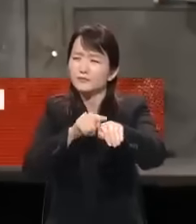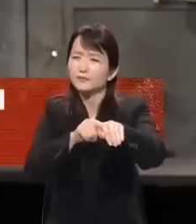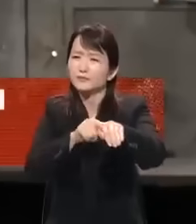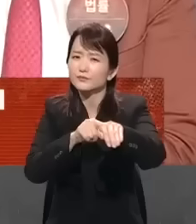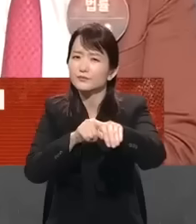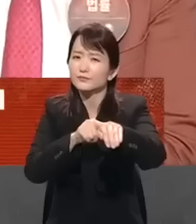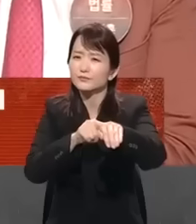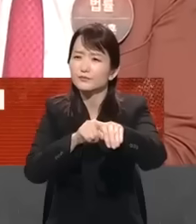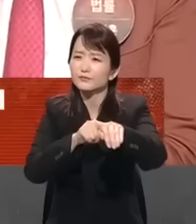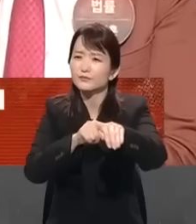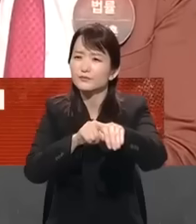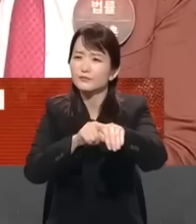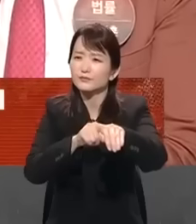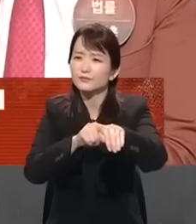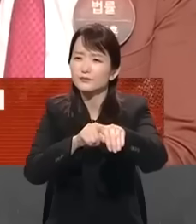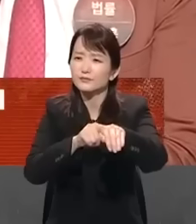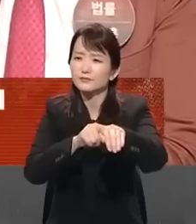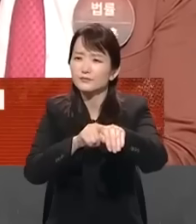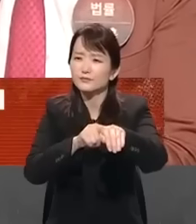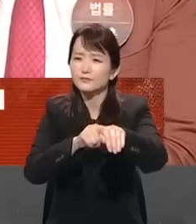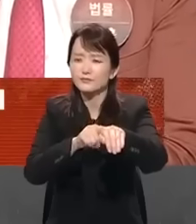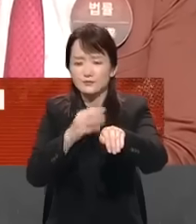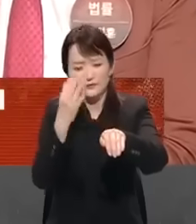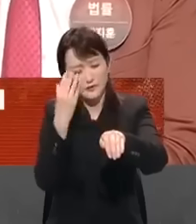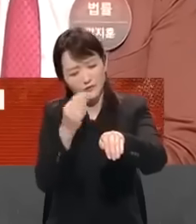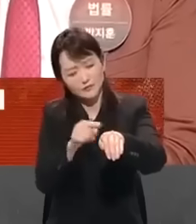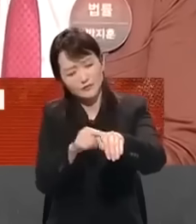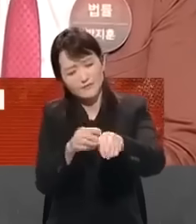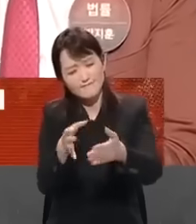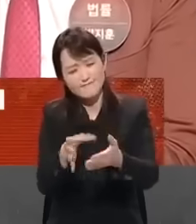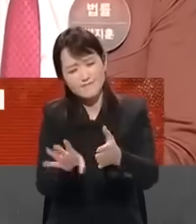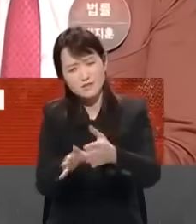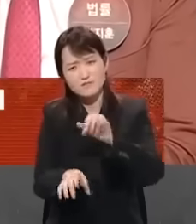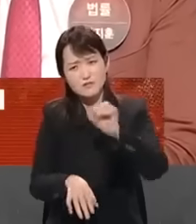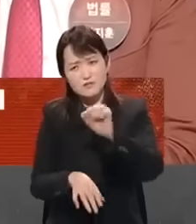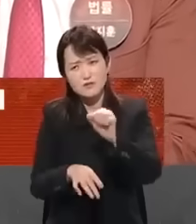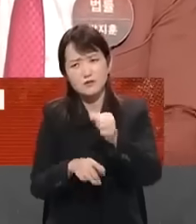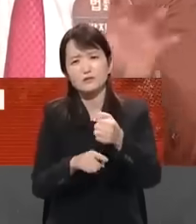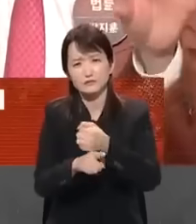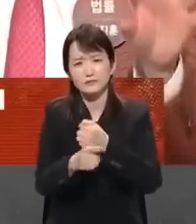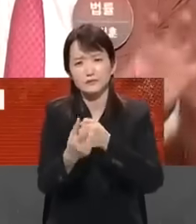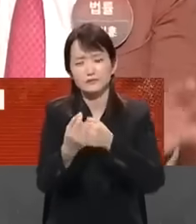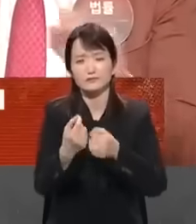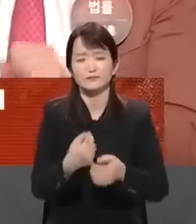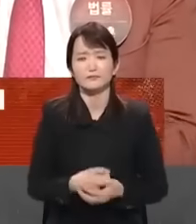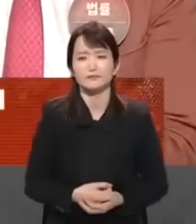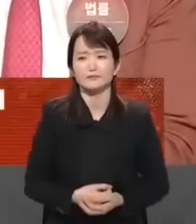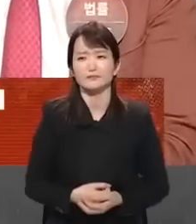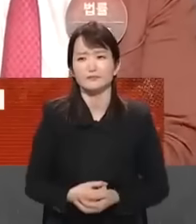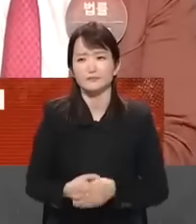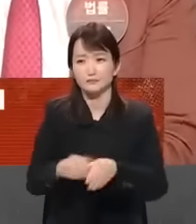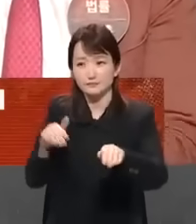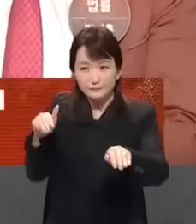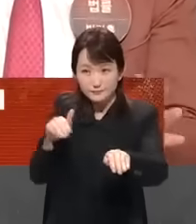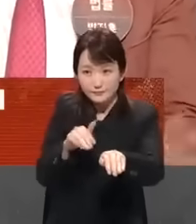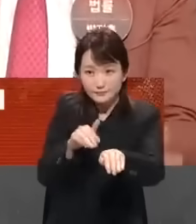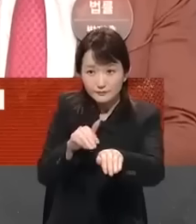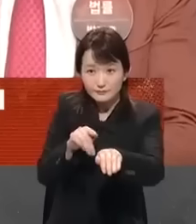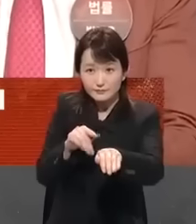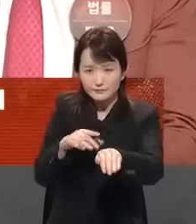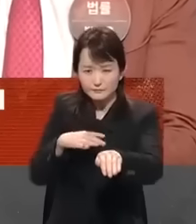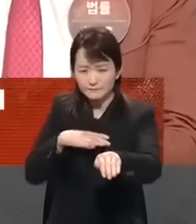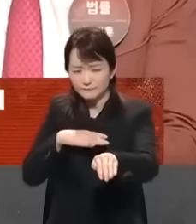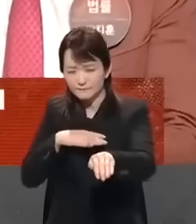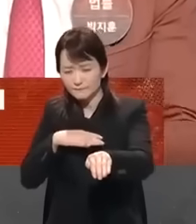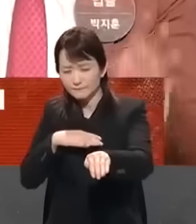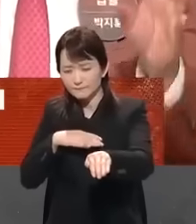자체가 상당히 난폭하게 운전하겠다고 같아요 그리고 옆에 접근했을 때 무섭게